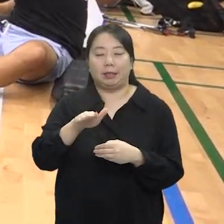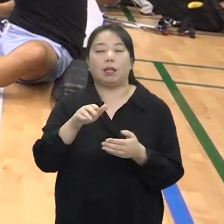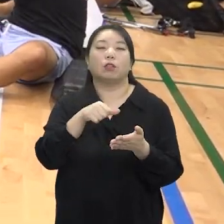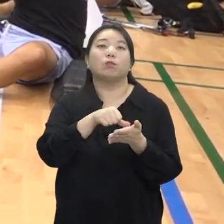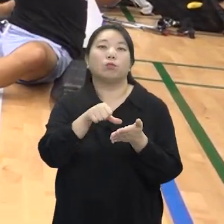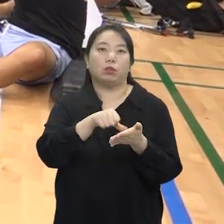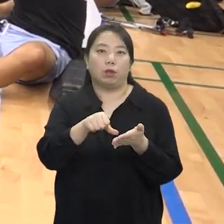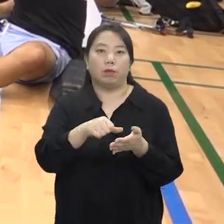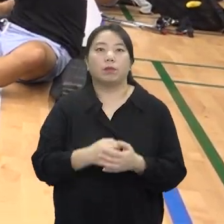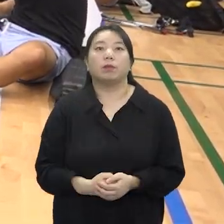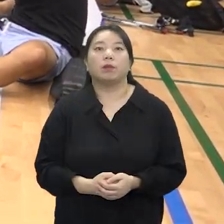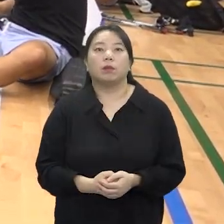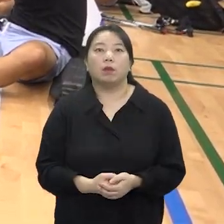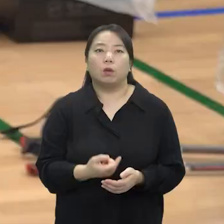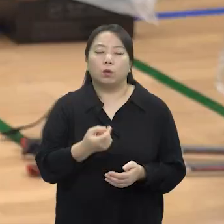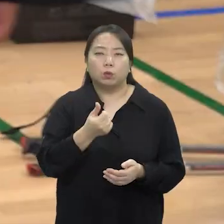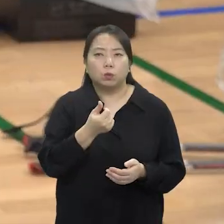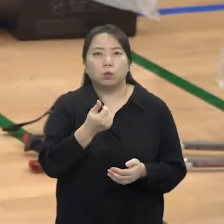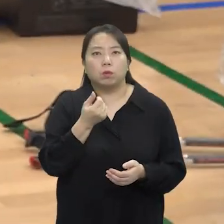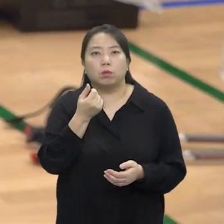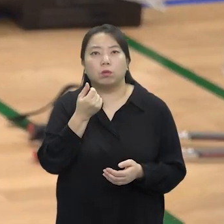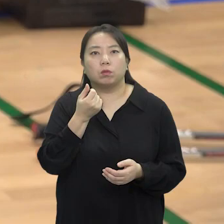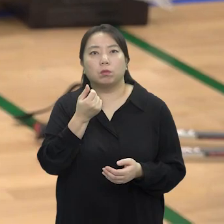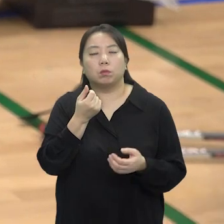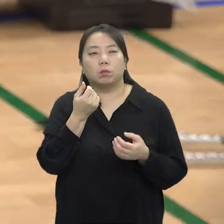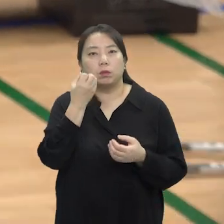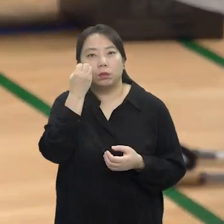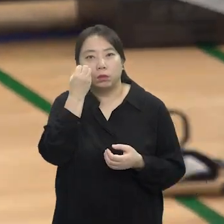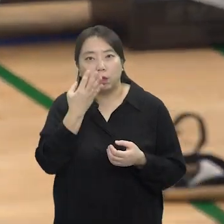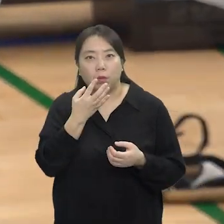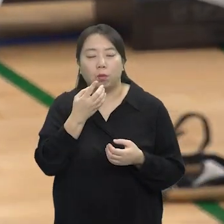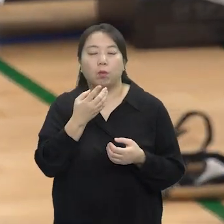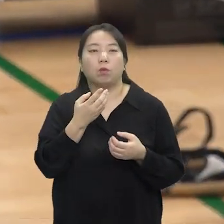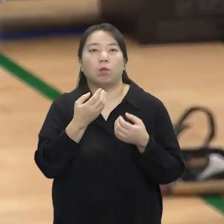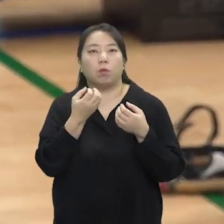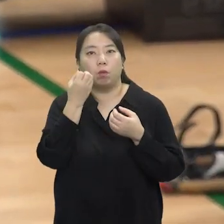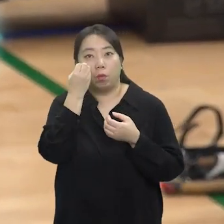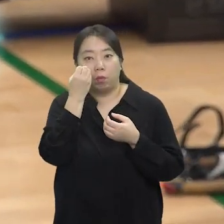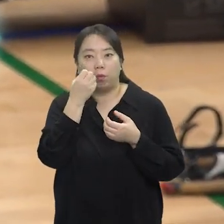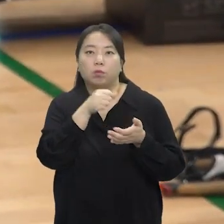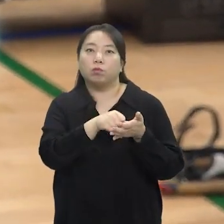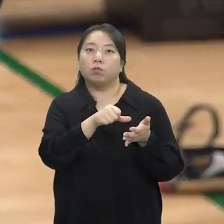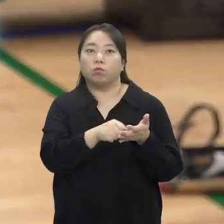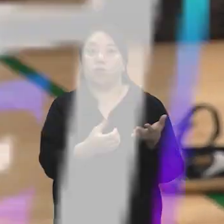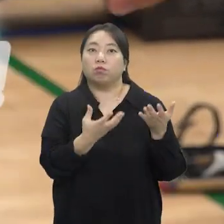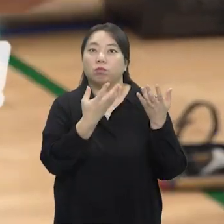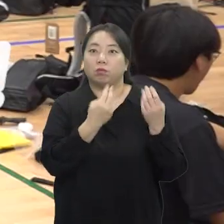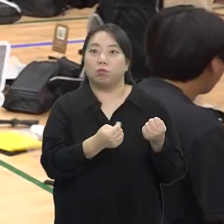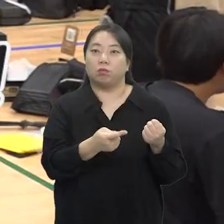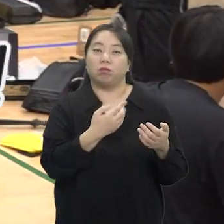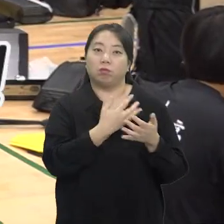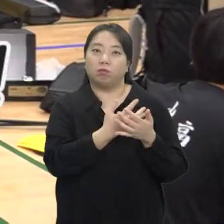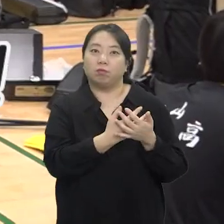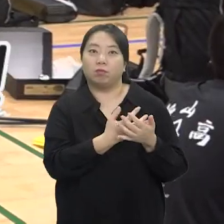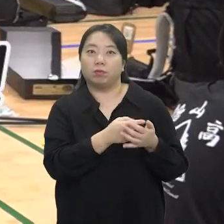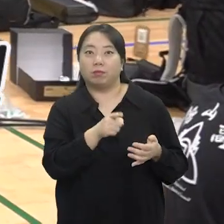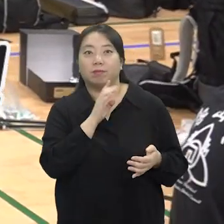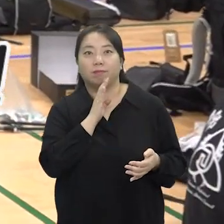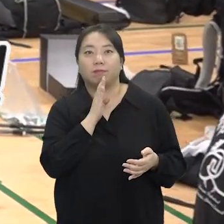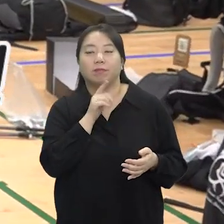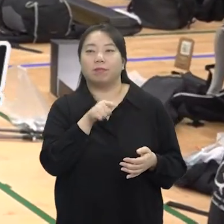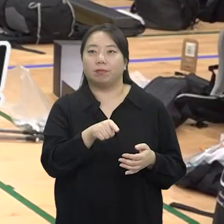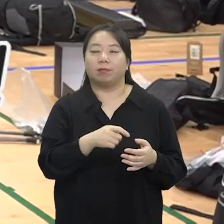물품들이랍니다. 조금은 생소하고 또 신기한 캠핑용품에 설렘 가득한 학생들. 이제